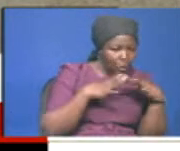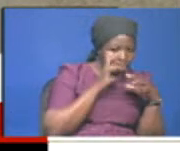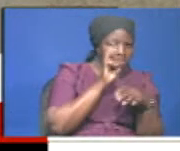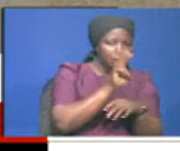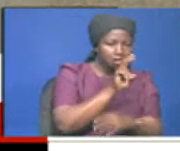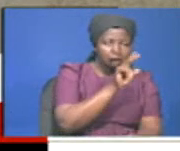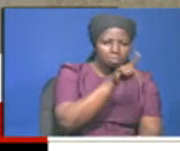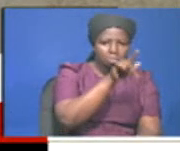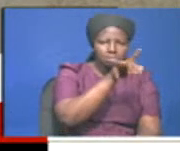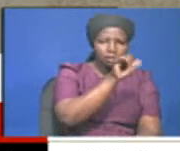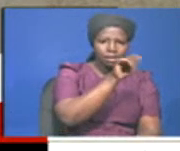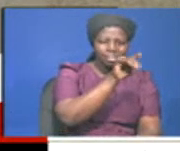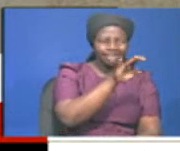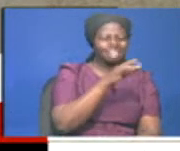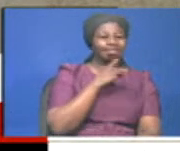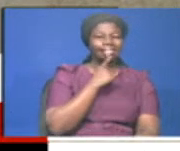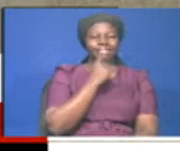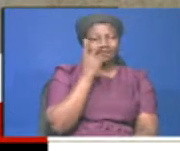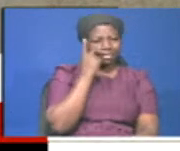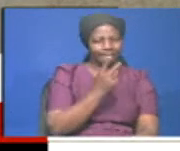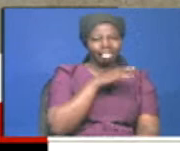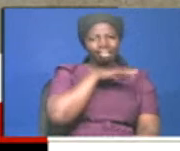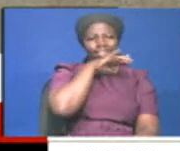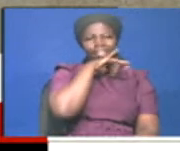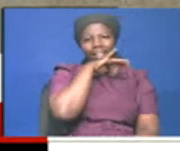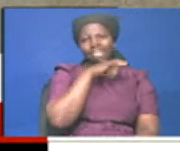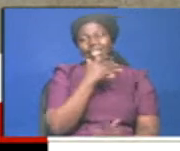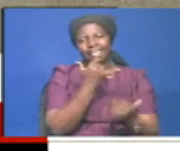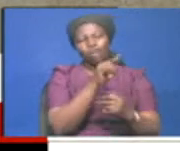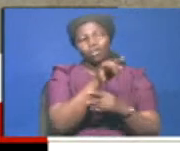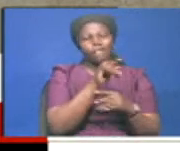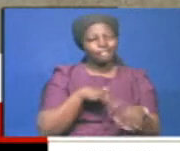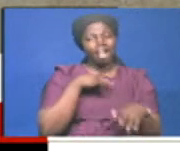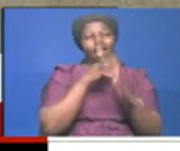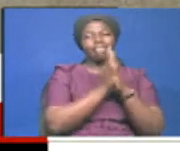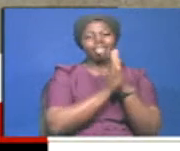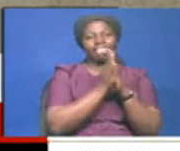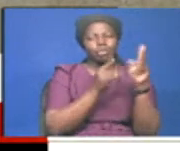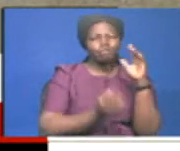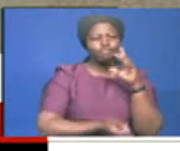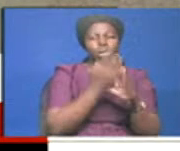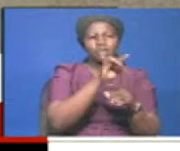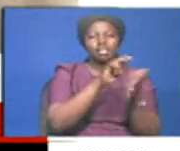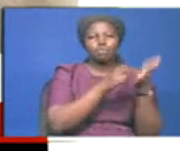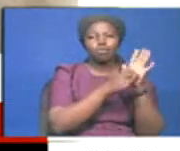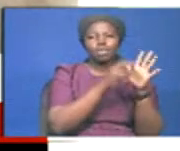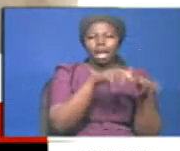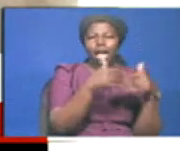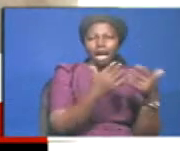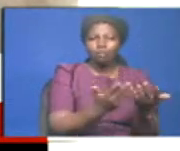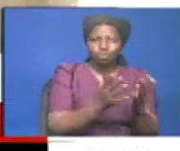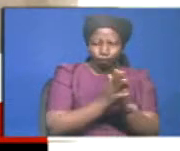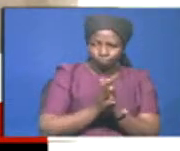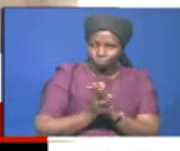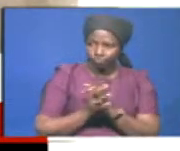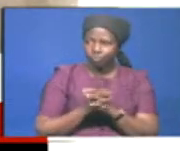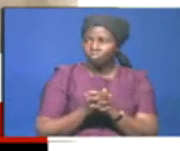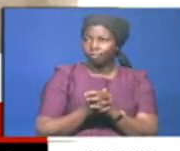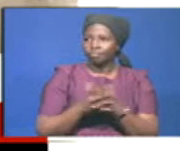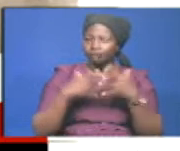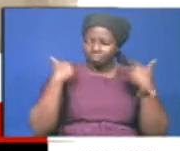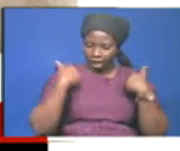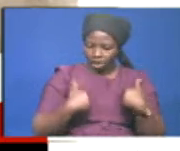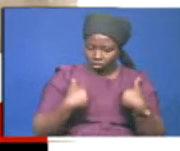Lakini kama Vigingi Africa, ni kipi ambacho kiliwachochea kuanzisha huu mradi? Okay. Kwanza mimi kama Joel nimelelewa mtaani